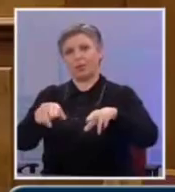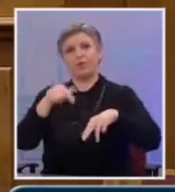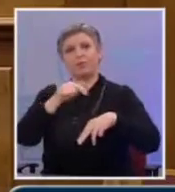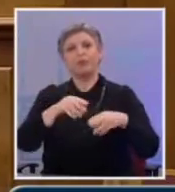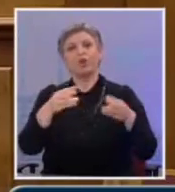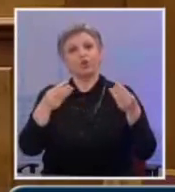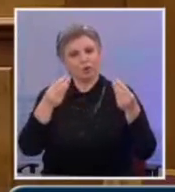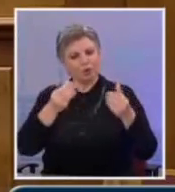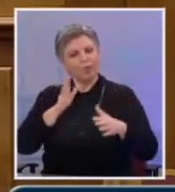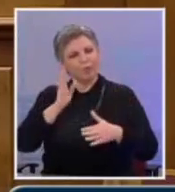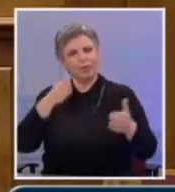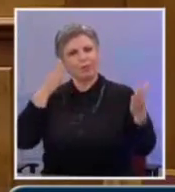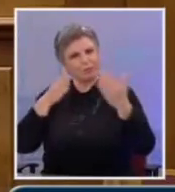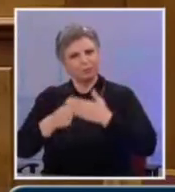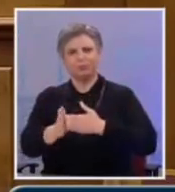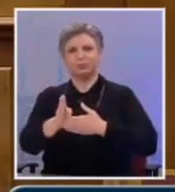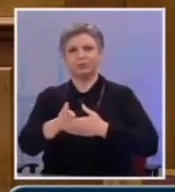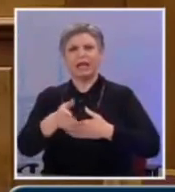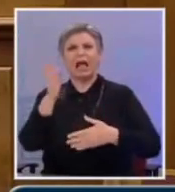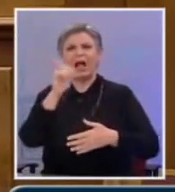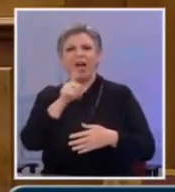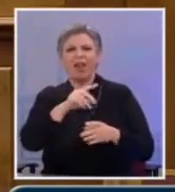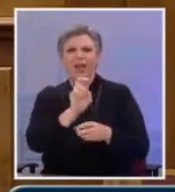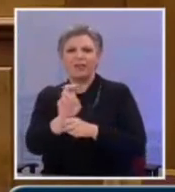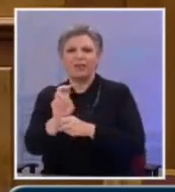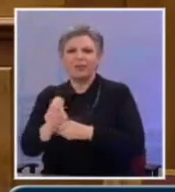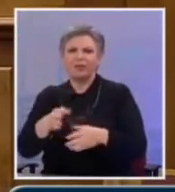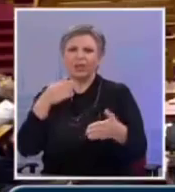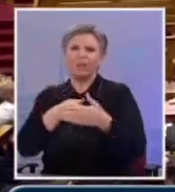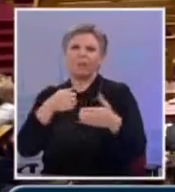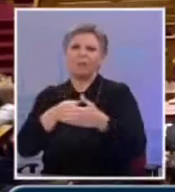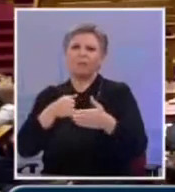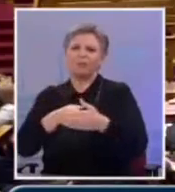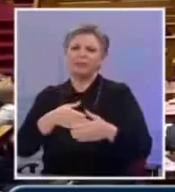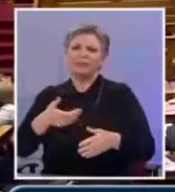σε διέξοδο. Όλα τα άλλα είναι αδιέξοδα και έχουν κοντά ποδάρια.